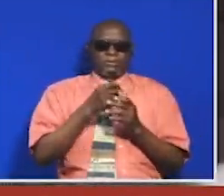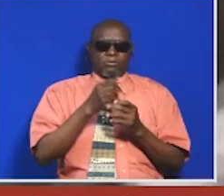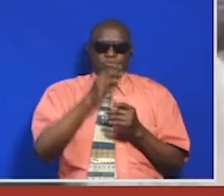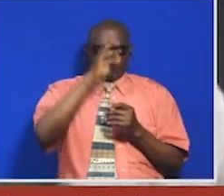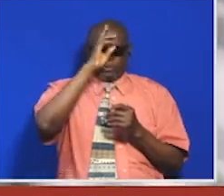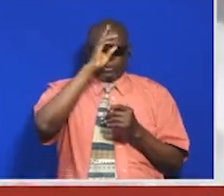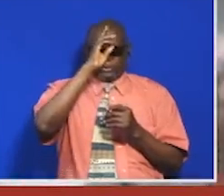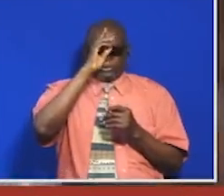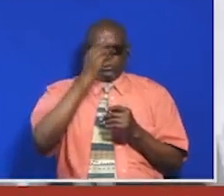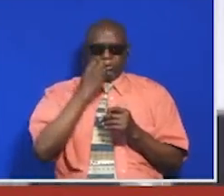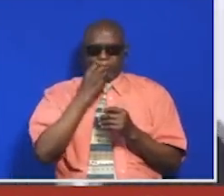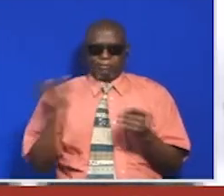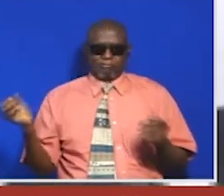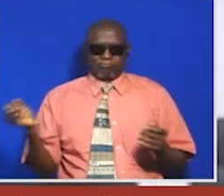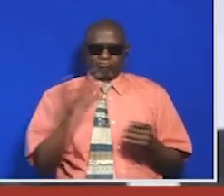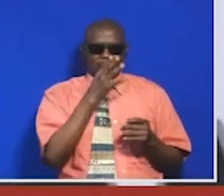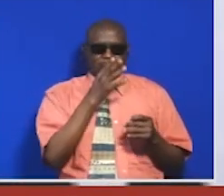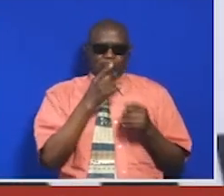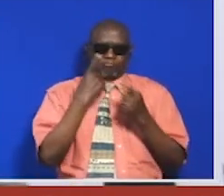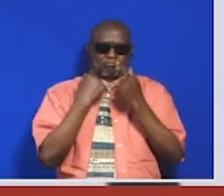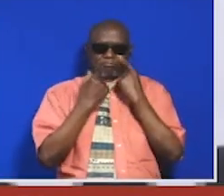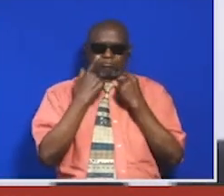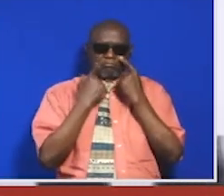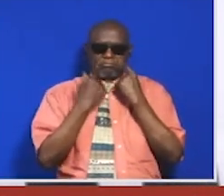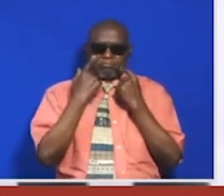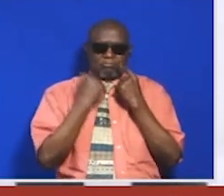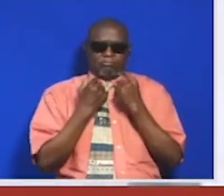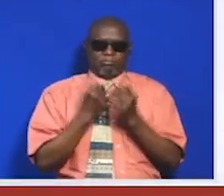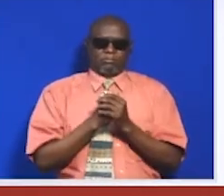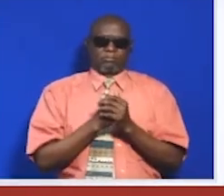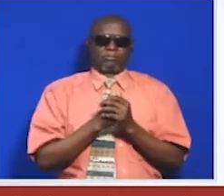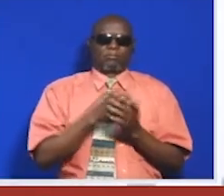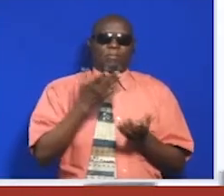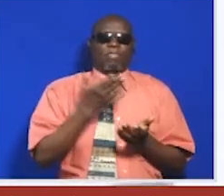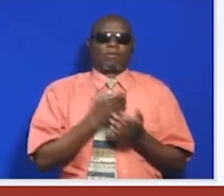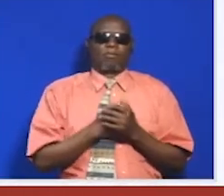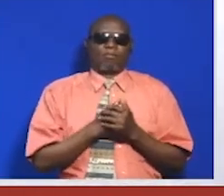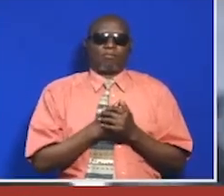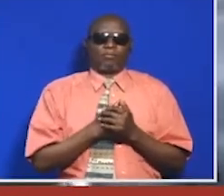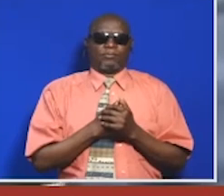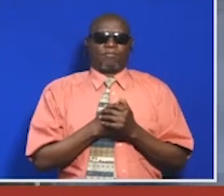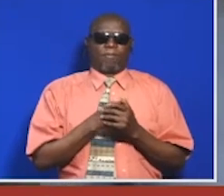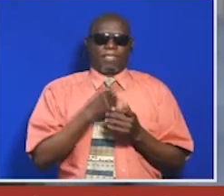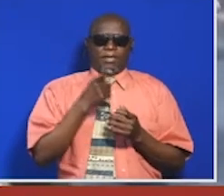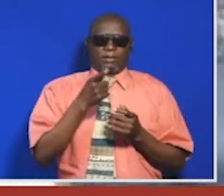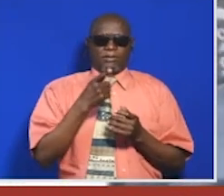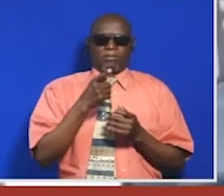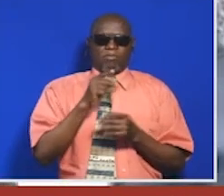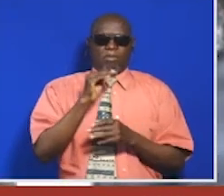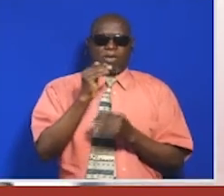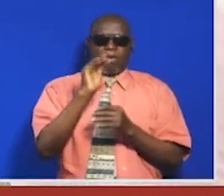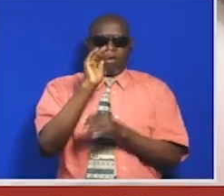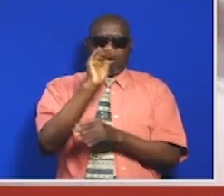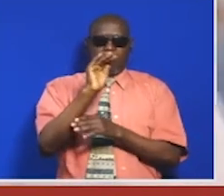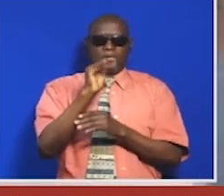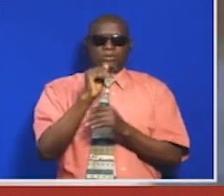sehemu tofauti tofauti. Vijana hawa walikaidi agizo la Rais Tinubu la kuwataka wasitishe maandamano hayo, huku akiwasii wampe muda wa kufanya